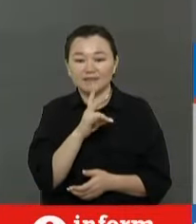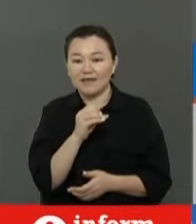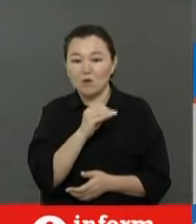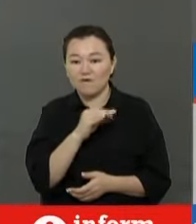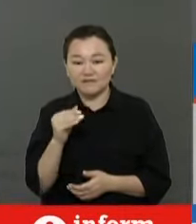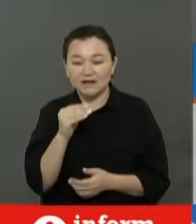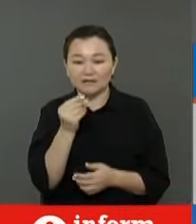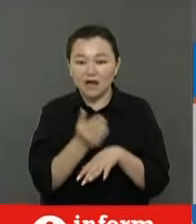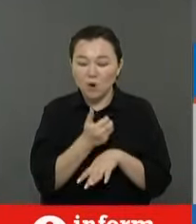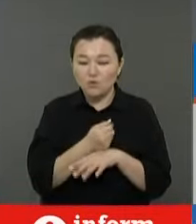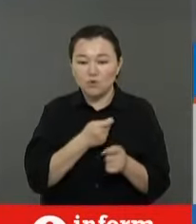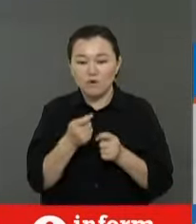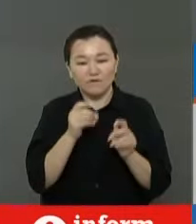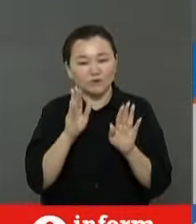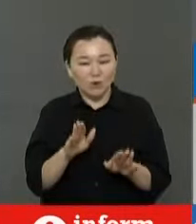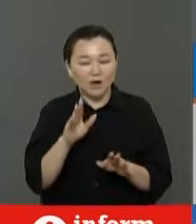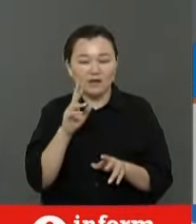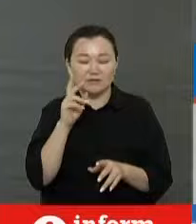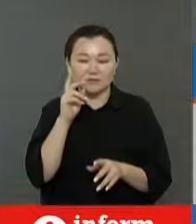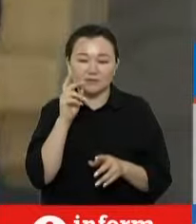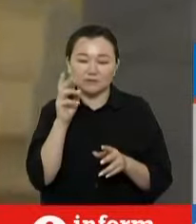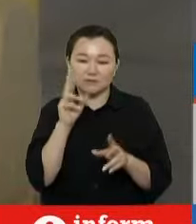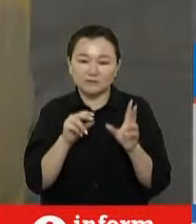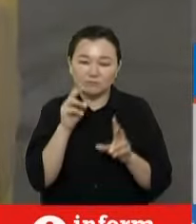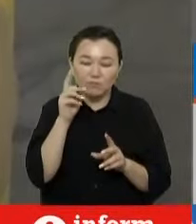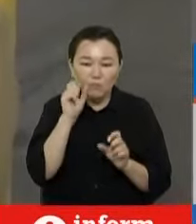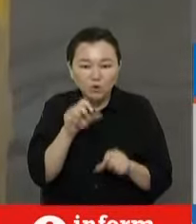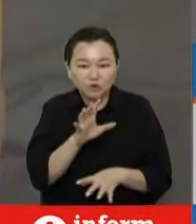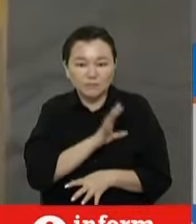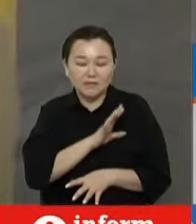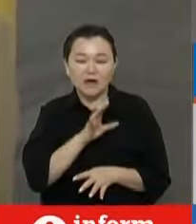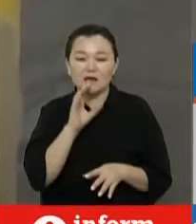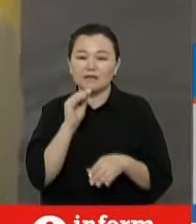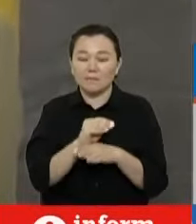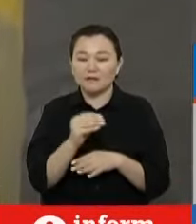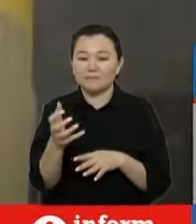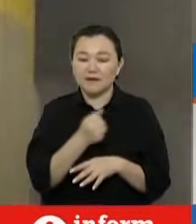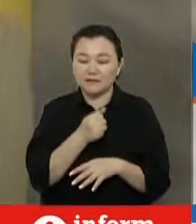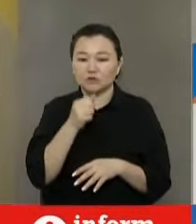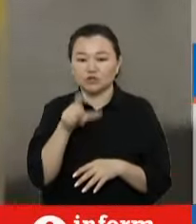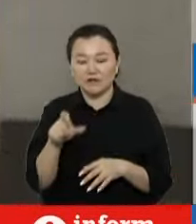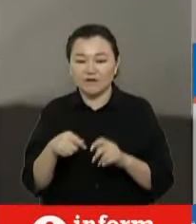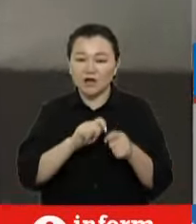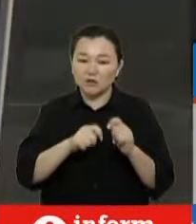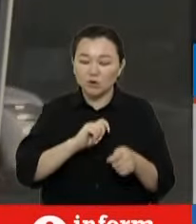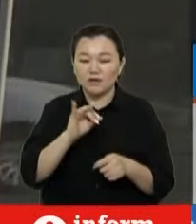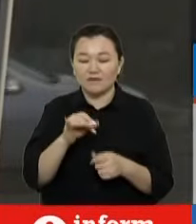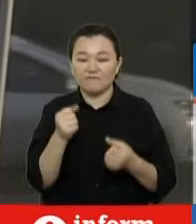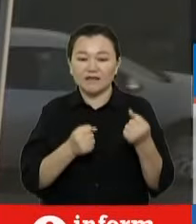доходов руководство только догадывается. В автопарке намерены дополнительно набрать на работу контролеров и